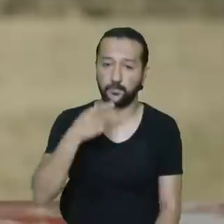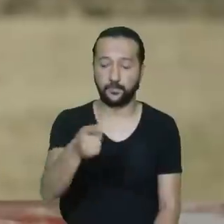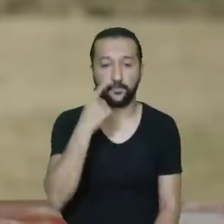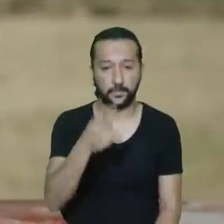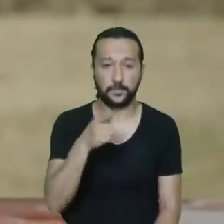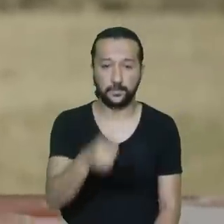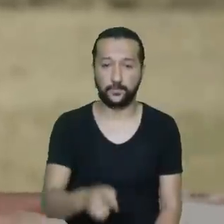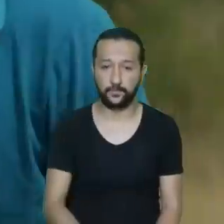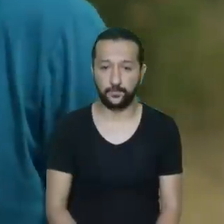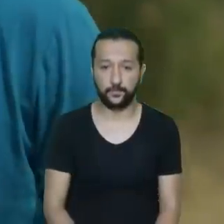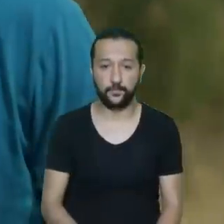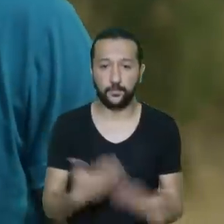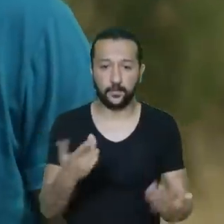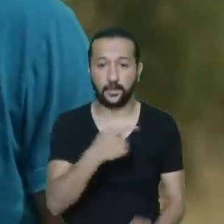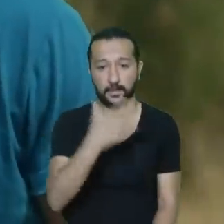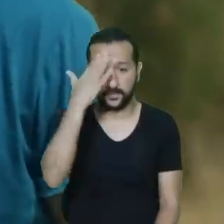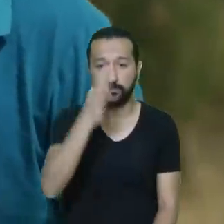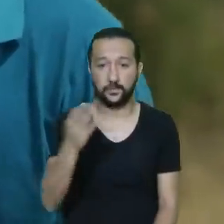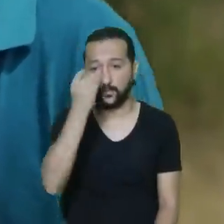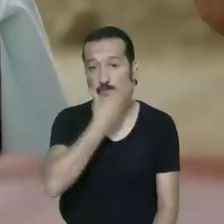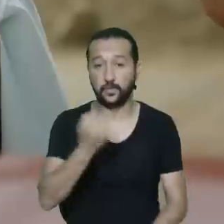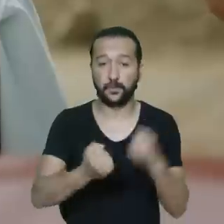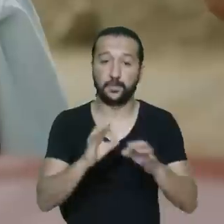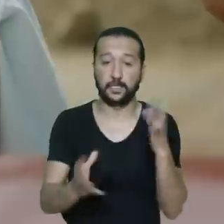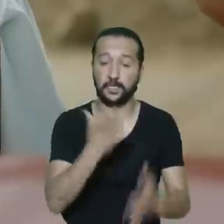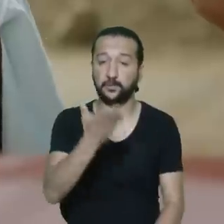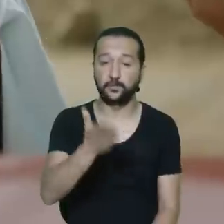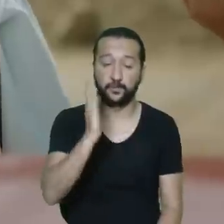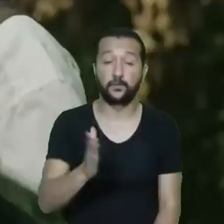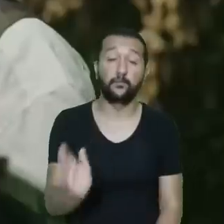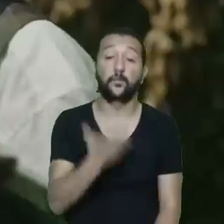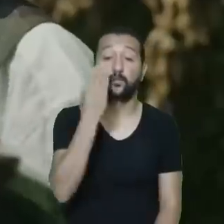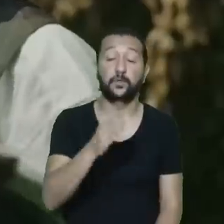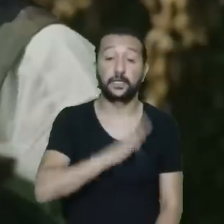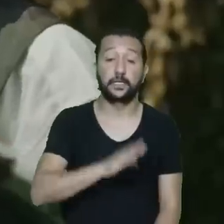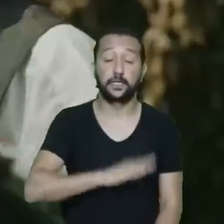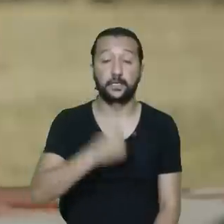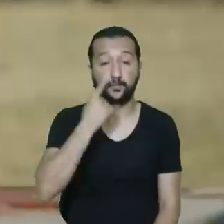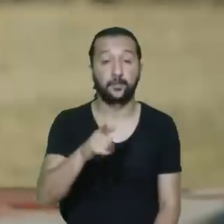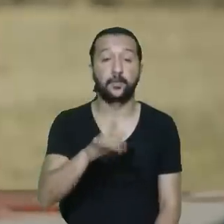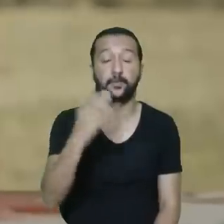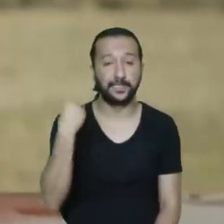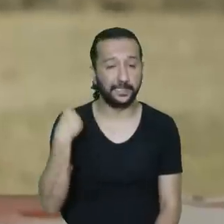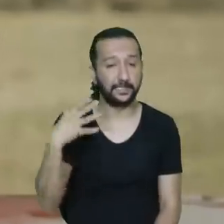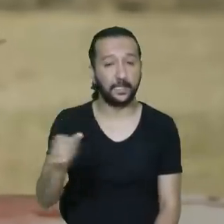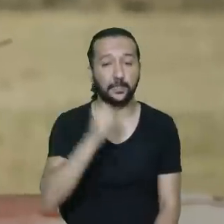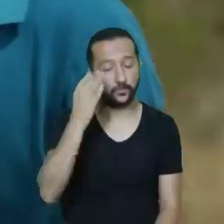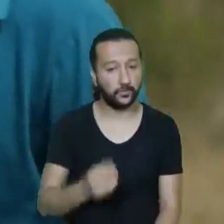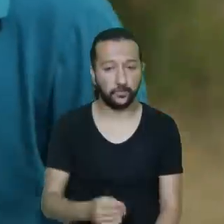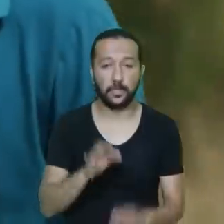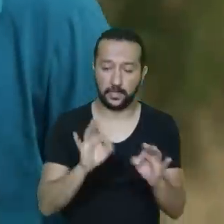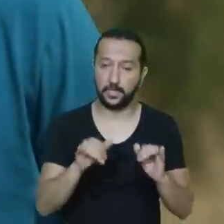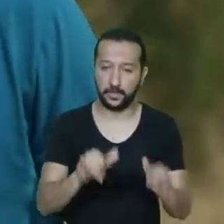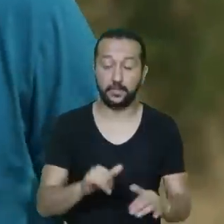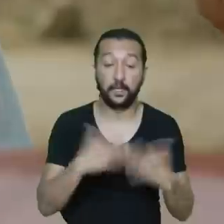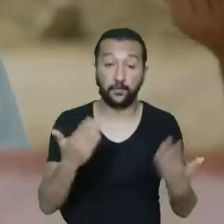Ulan. Daha sefasını kusuramadan güzelim arabayı yakıyoruz ulan. Boş be be. Dert ettiğin şey bak. Yenisini alırız gülüm.